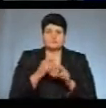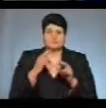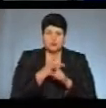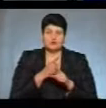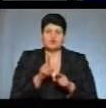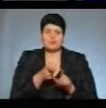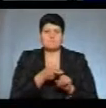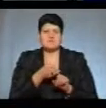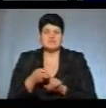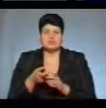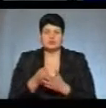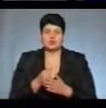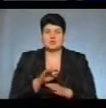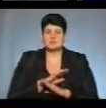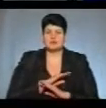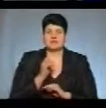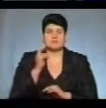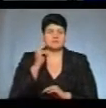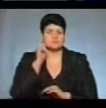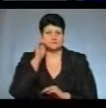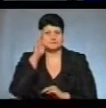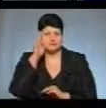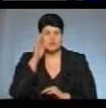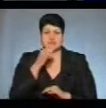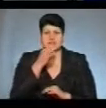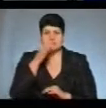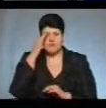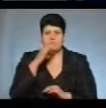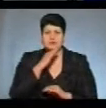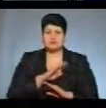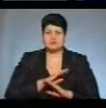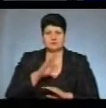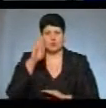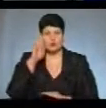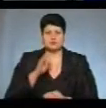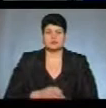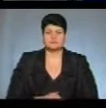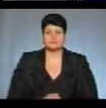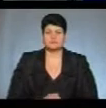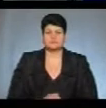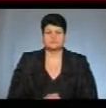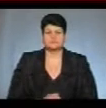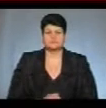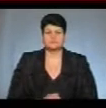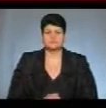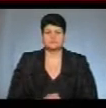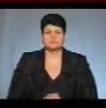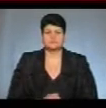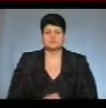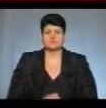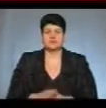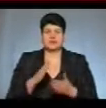призвела до смерті 12-річного Романа Кулака, повідомив батько загиблого хлопчика Володимир Кулак. Є